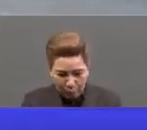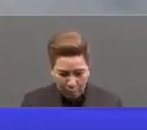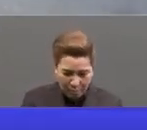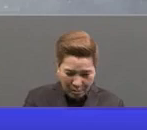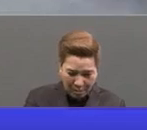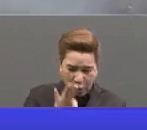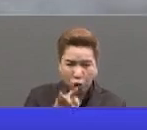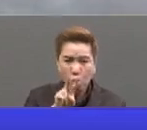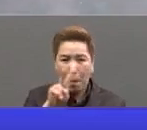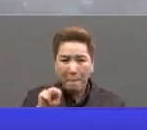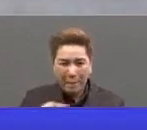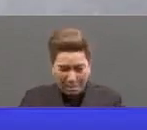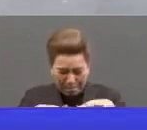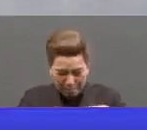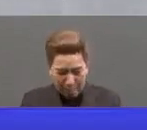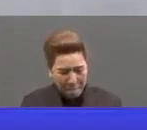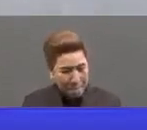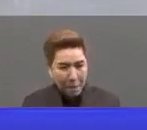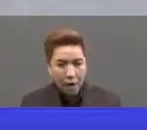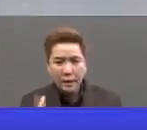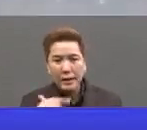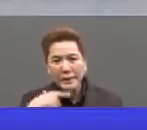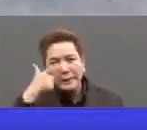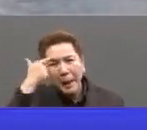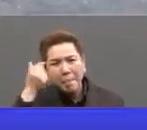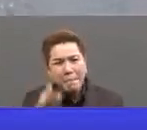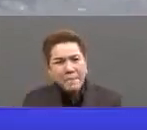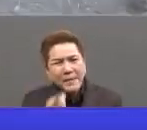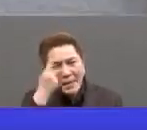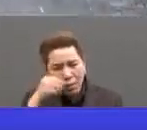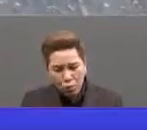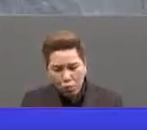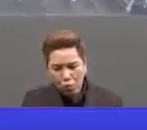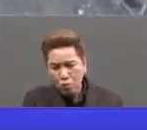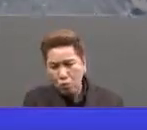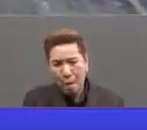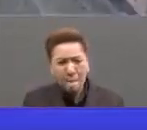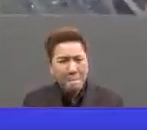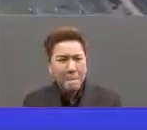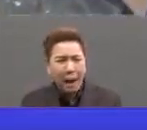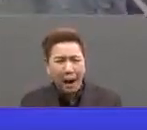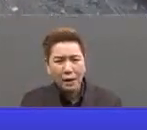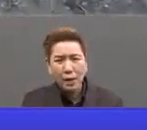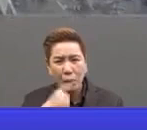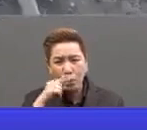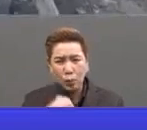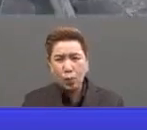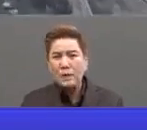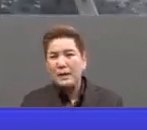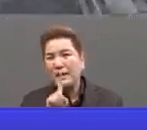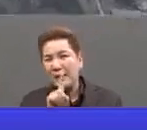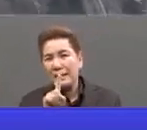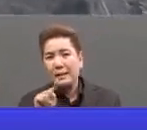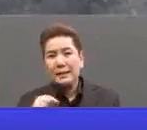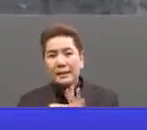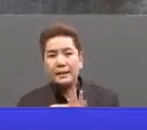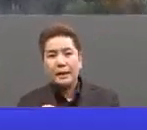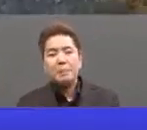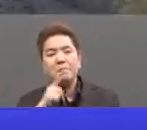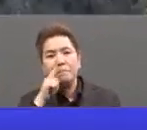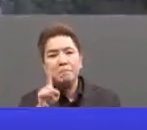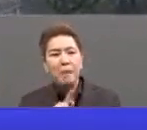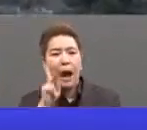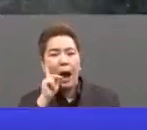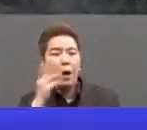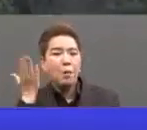ก็ยังมีทางด้านของกรมป้องกันและบรรเทาสาธารณภัยเพื่อบรรเทาทุกข์ของประชาชนด้วยรวมไปถึงเข้าไปติดตามแนวทางใน